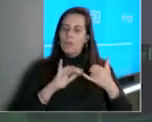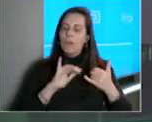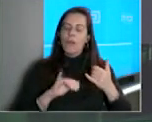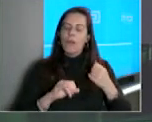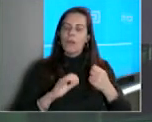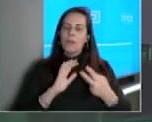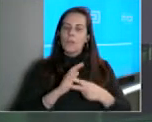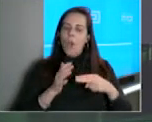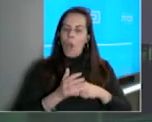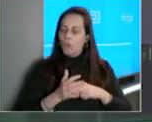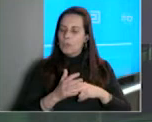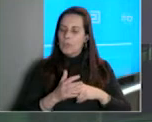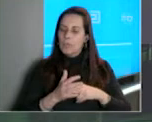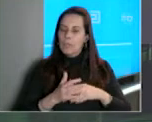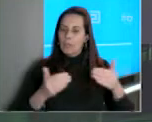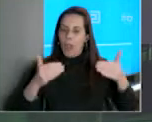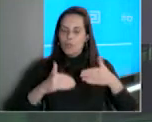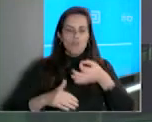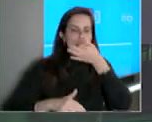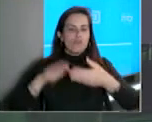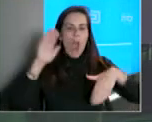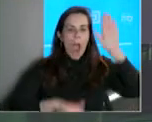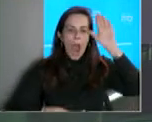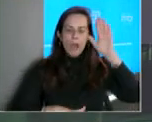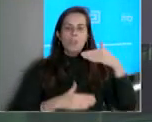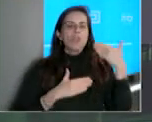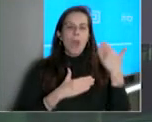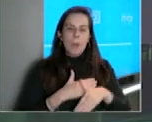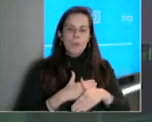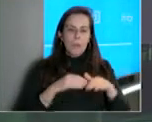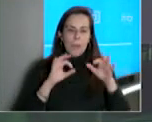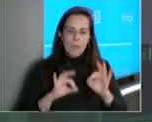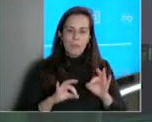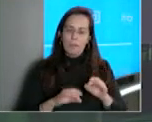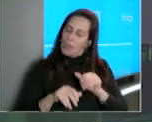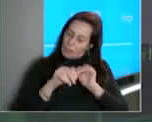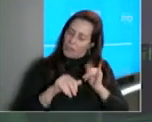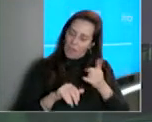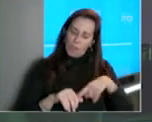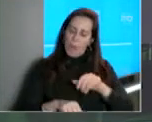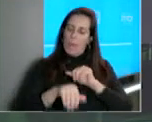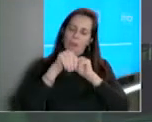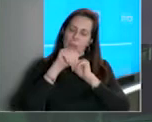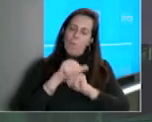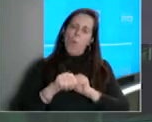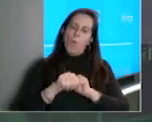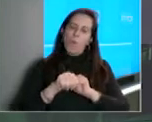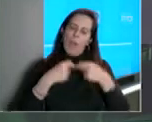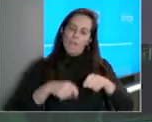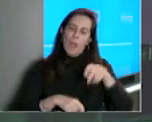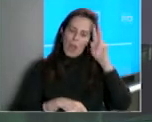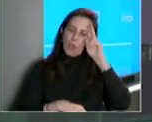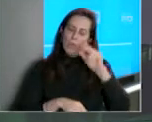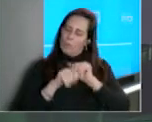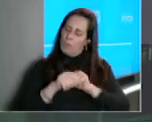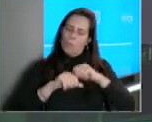ההתנתקות למשל בקרב מתפקדי הליכוד. משל שתוצאותיו היו למעשה הבעת אמון או אי אמון של מתפקדי הליכוד